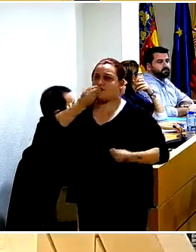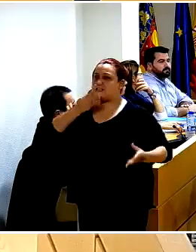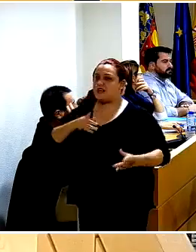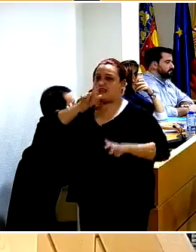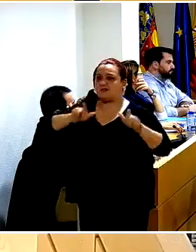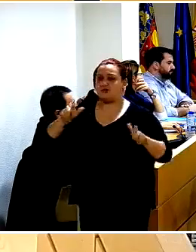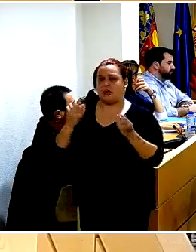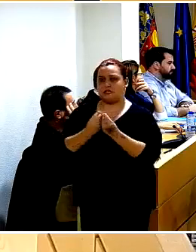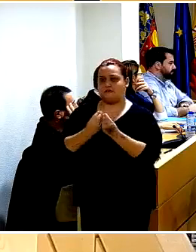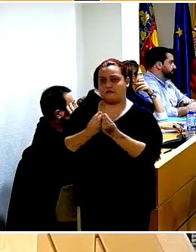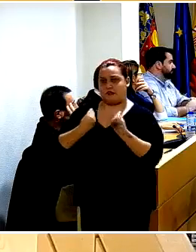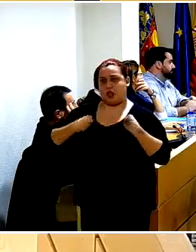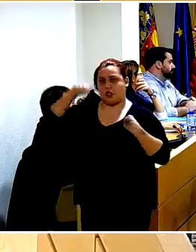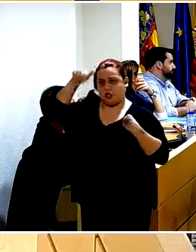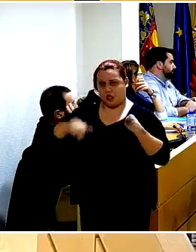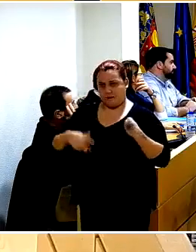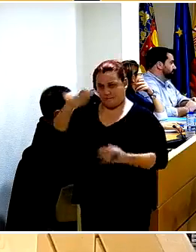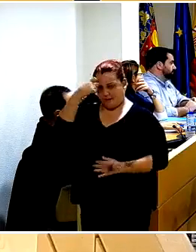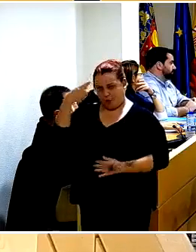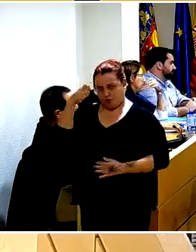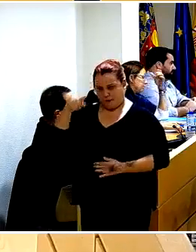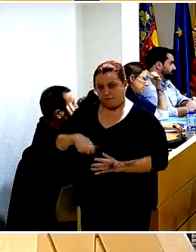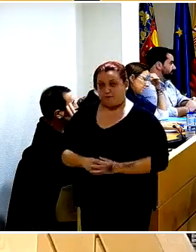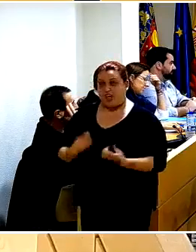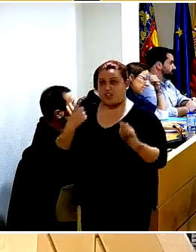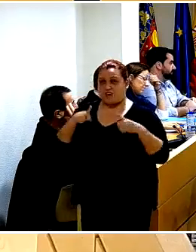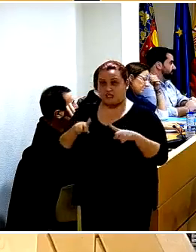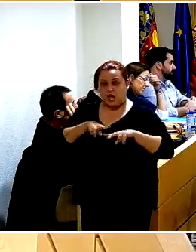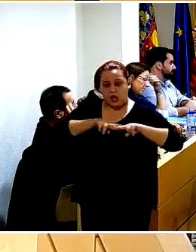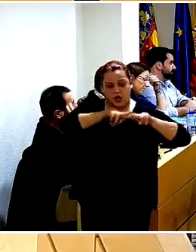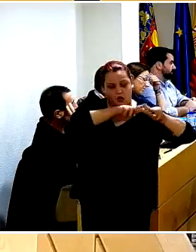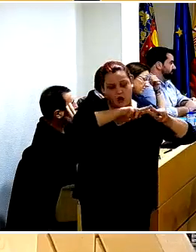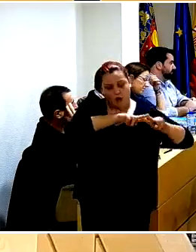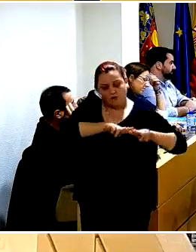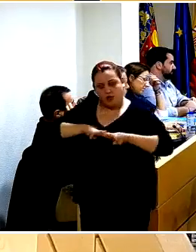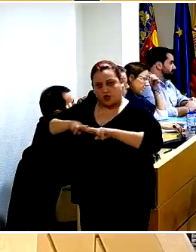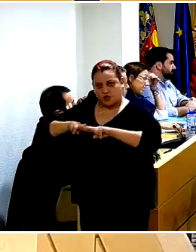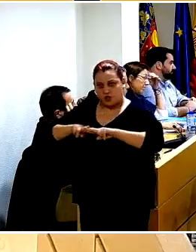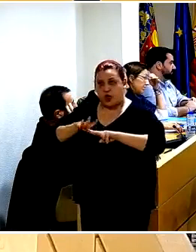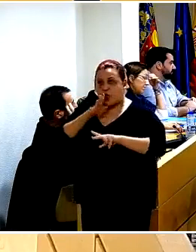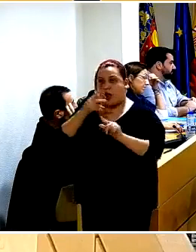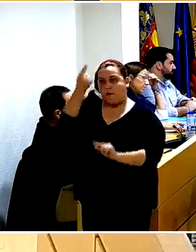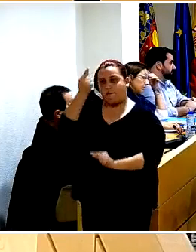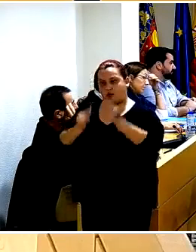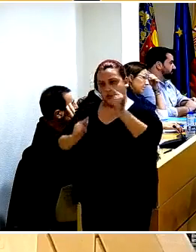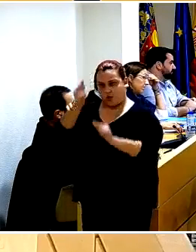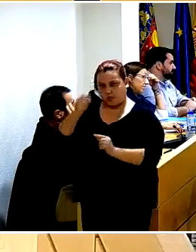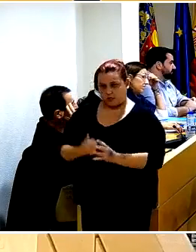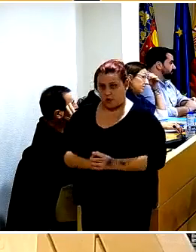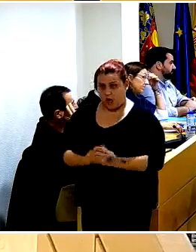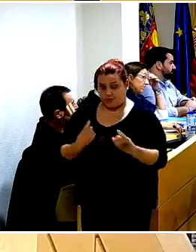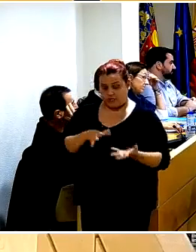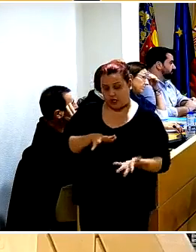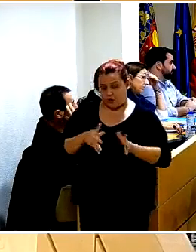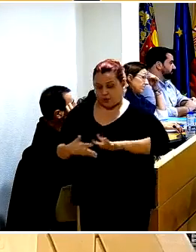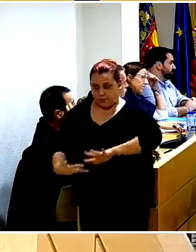poble. Hem fet una revisió ajustada de l'estat actual del pressupost, la seva execució.